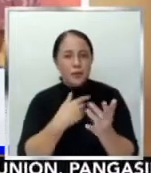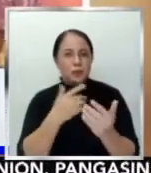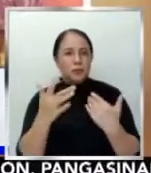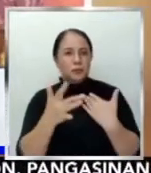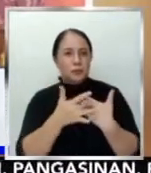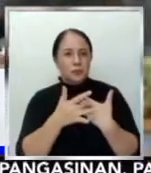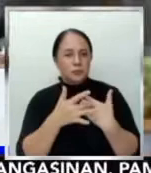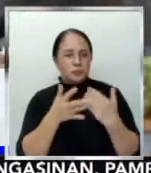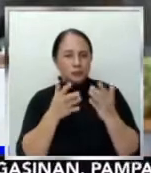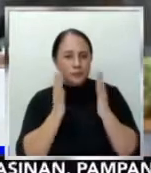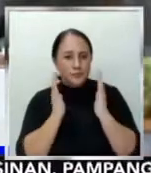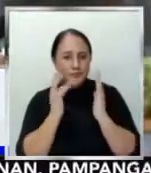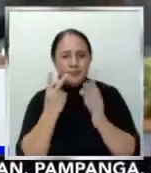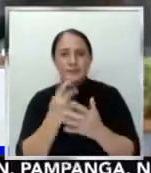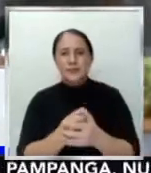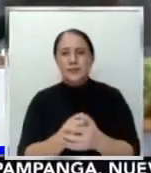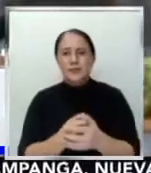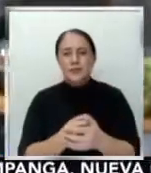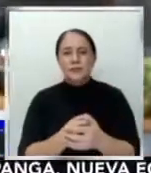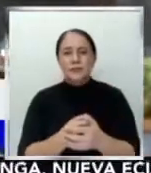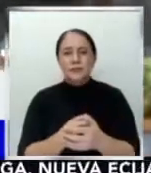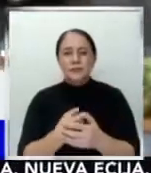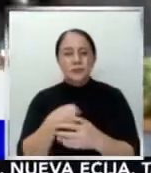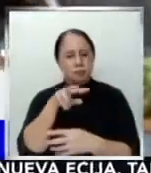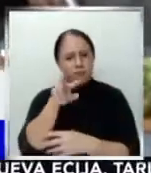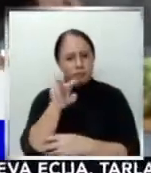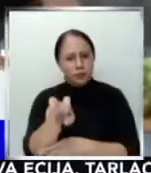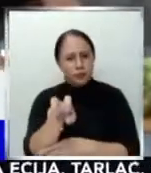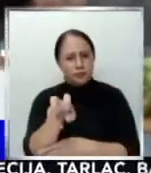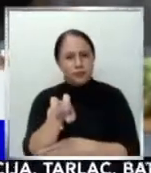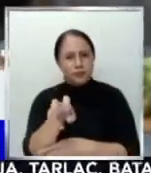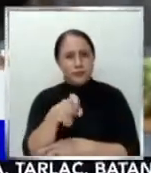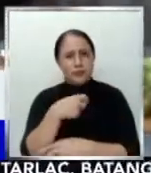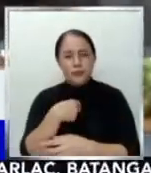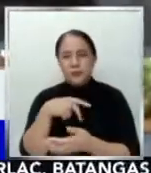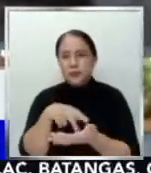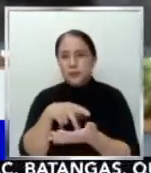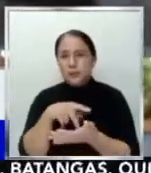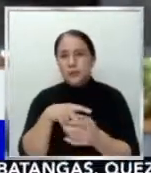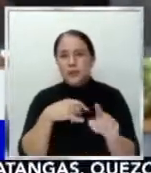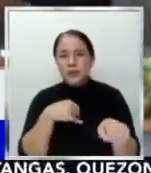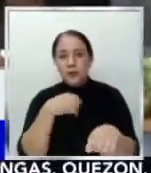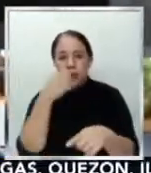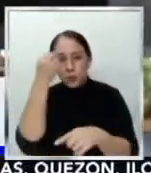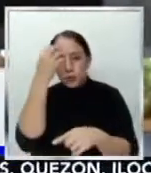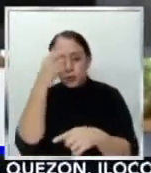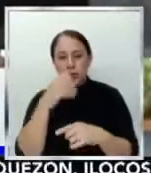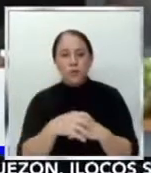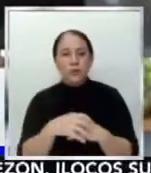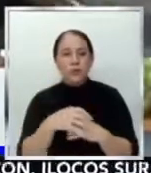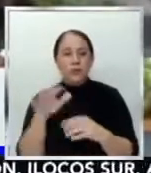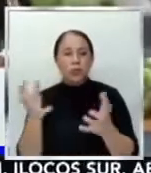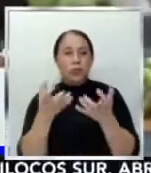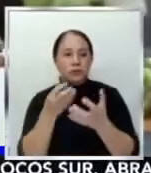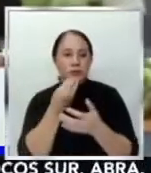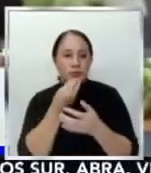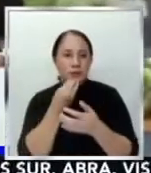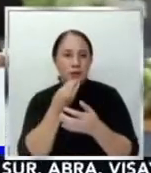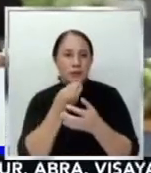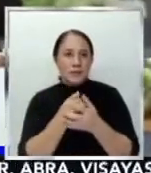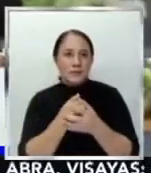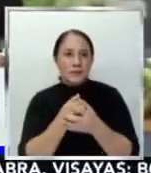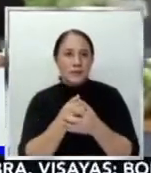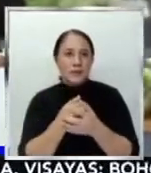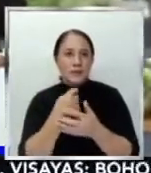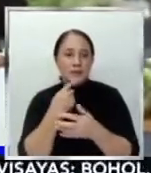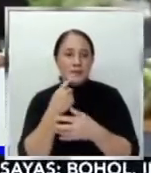atensyon. Nakita po namin na parang kinukulit po ni Junessa yung kanyang lolo na gustong kumain talaga. Sabi ni Lolo